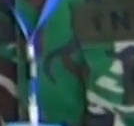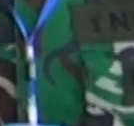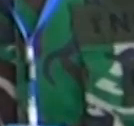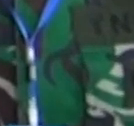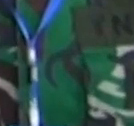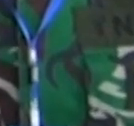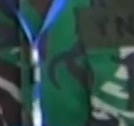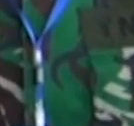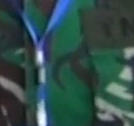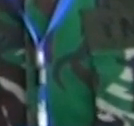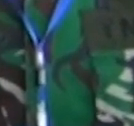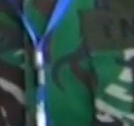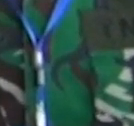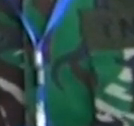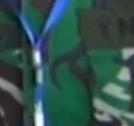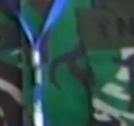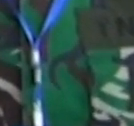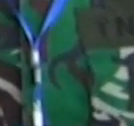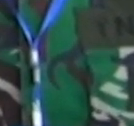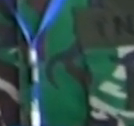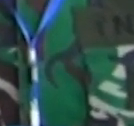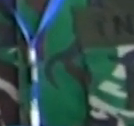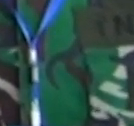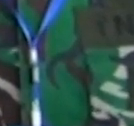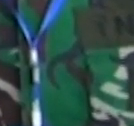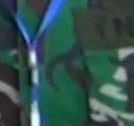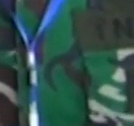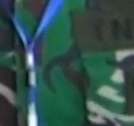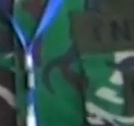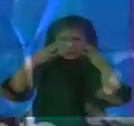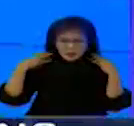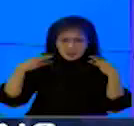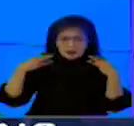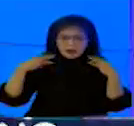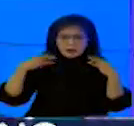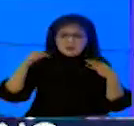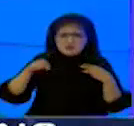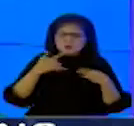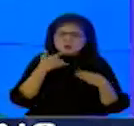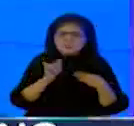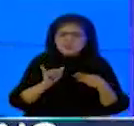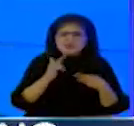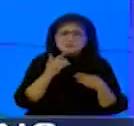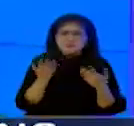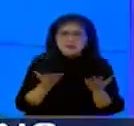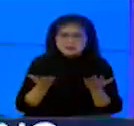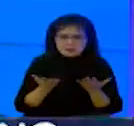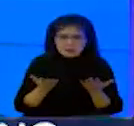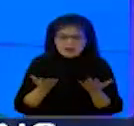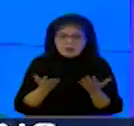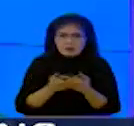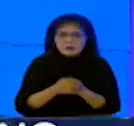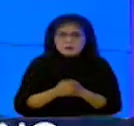menganalisa bahwa kegiatan di Kota Malang ini hampir kembali lagi seperti sedia kala. Pola